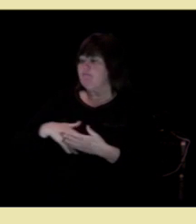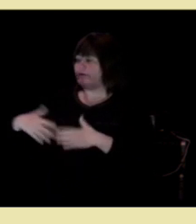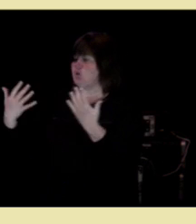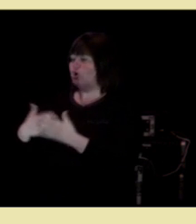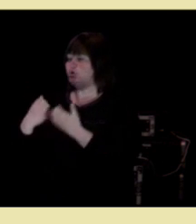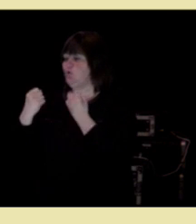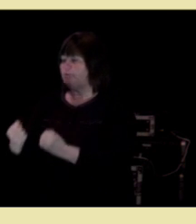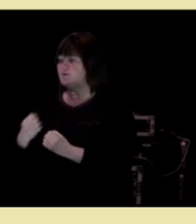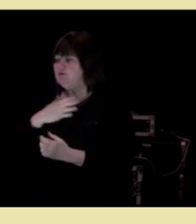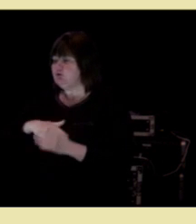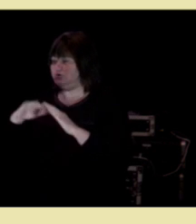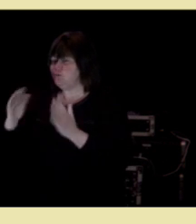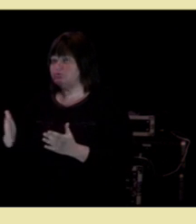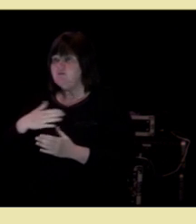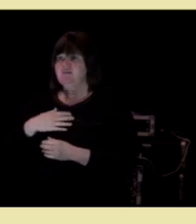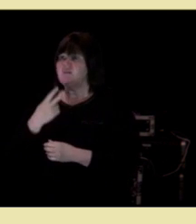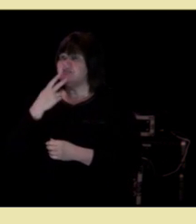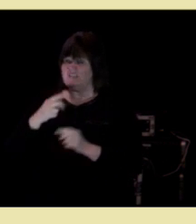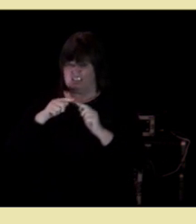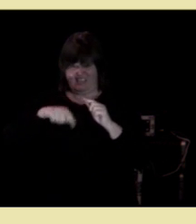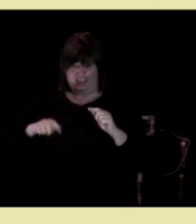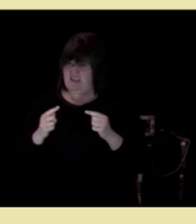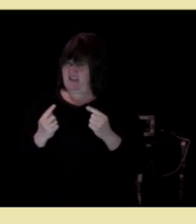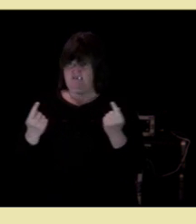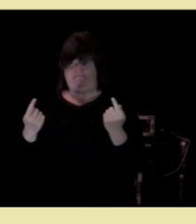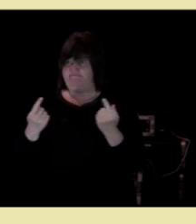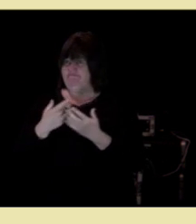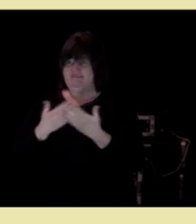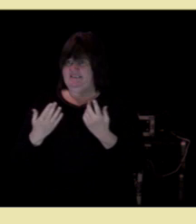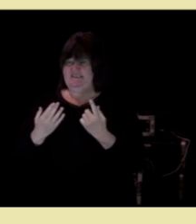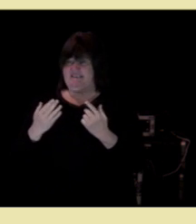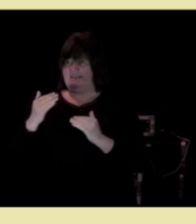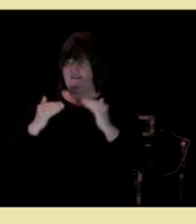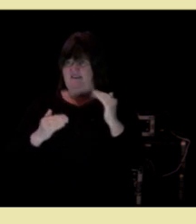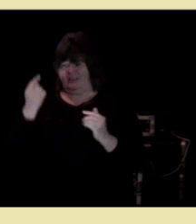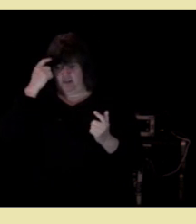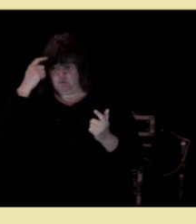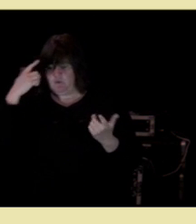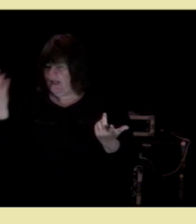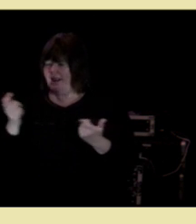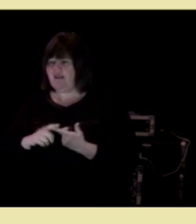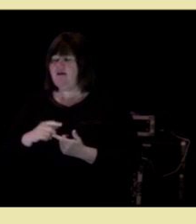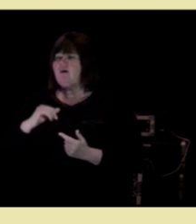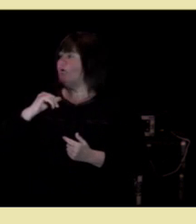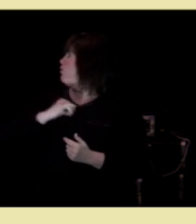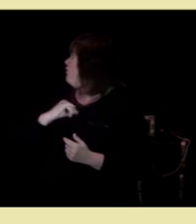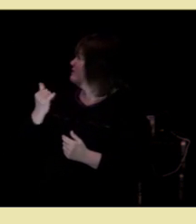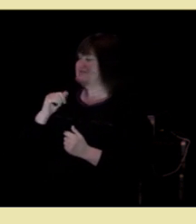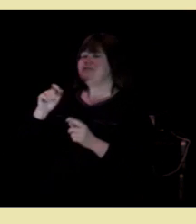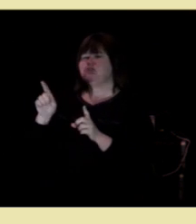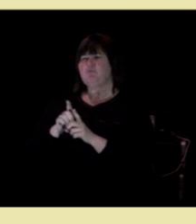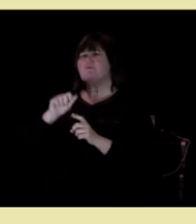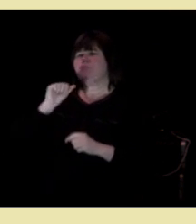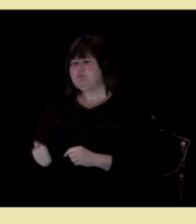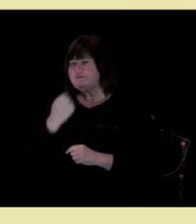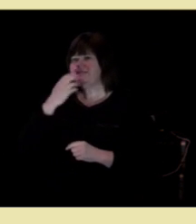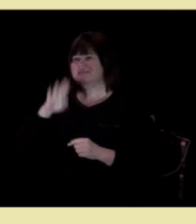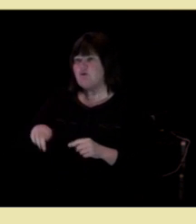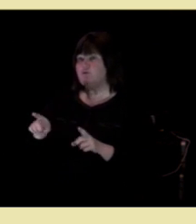den knekken den irrasjonell. Og skulle vi fremskrive sånn som det burde se ut, så ville det være sånn. Men det altså